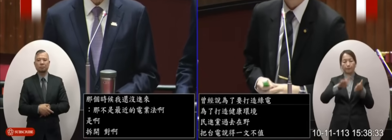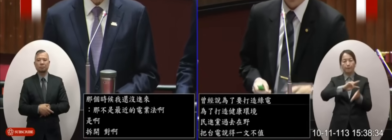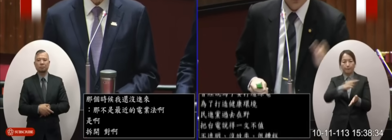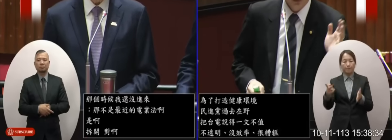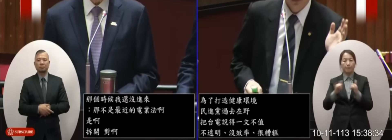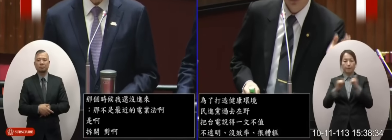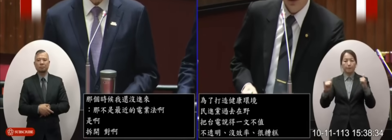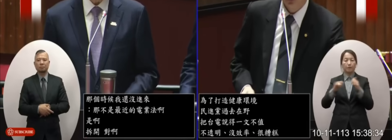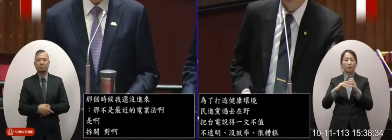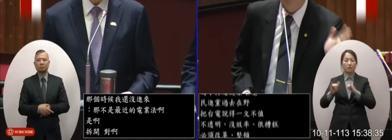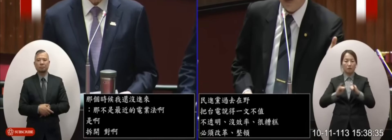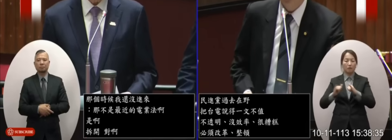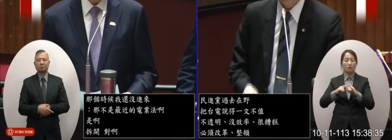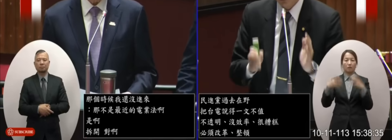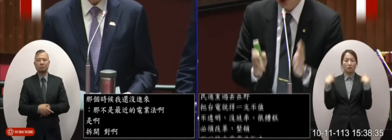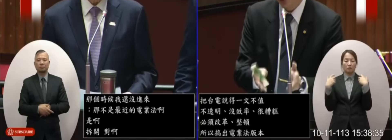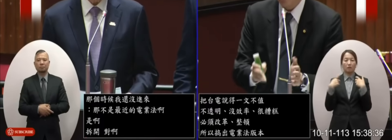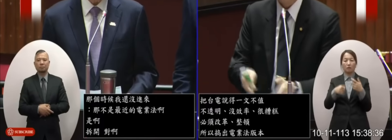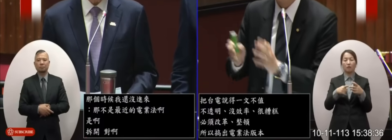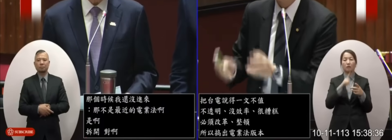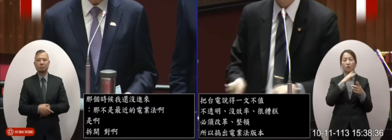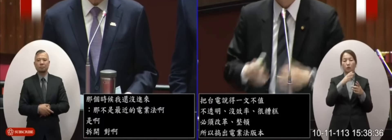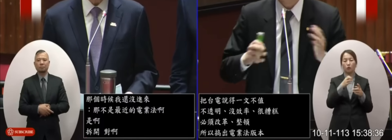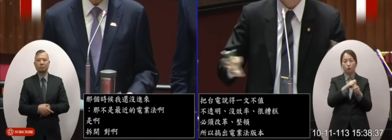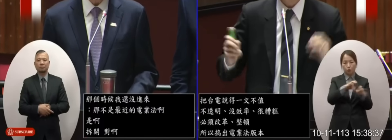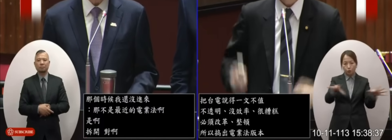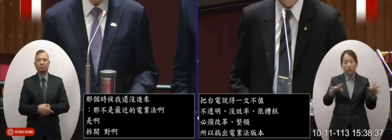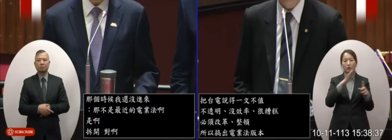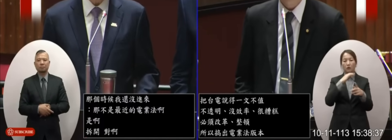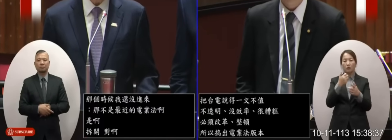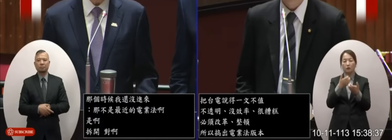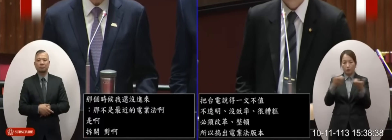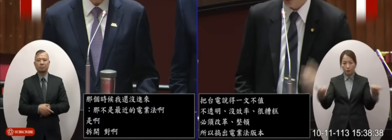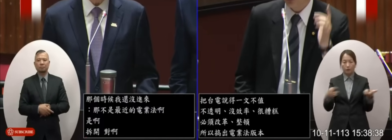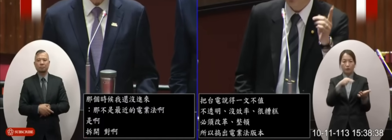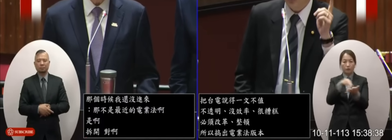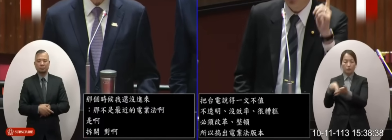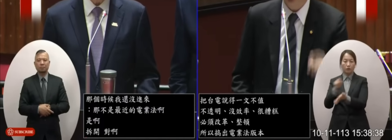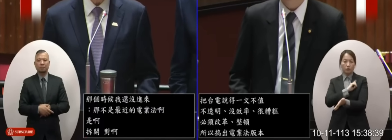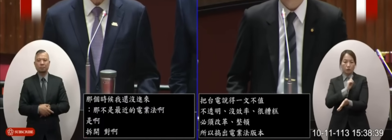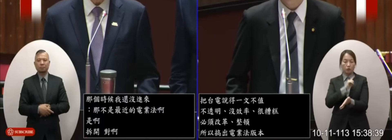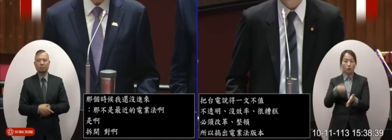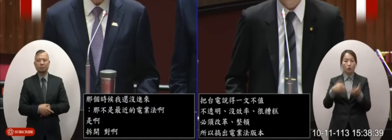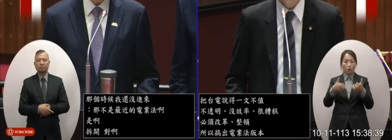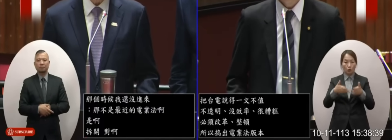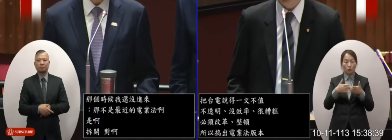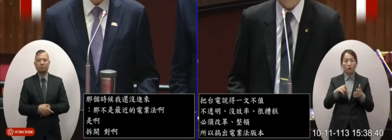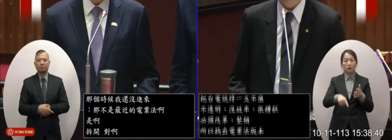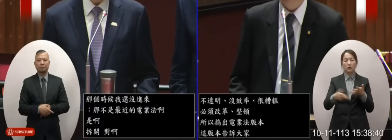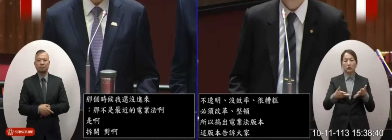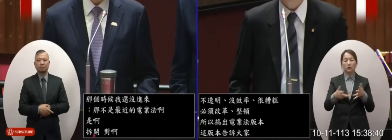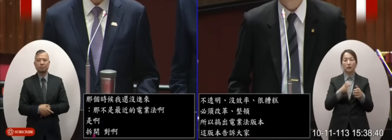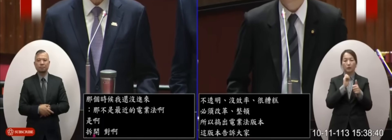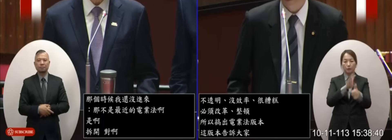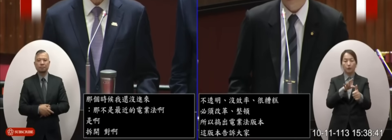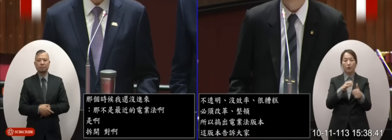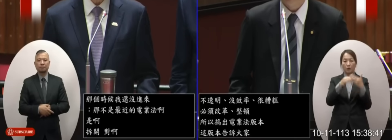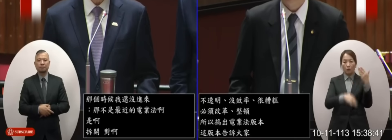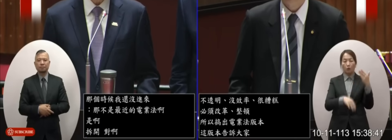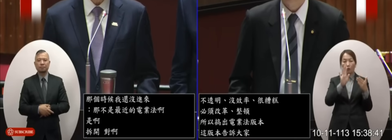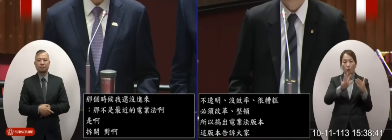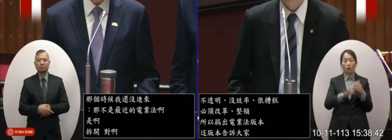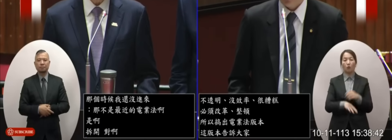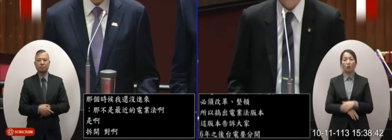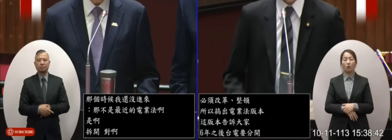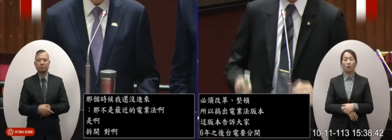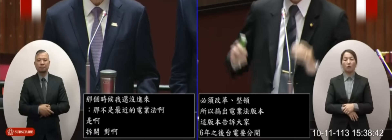的路，把这个发、输配跟售拆分，对不对？有一个这样子重要的指导纲领在这个地方，对不